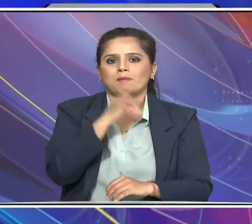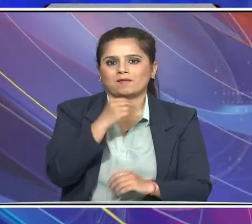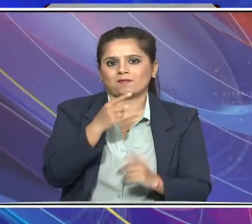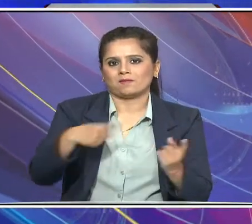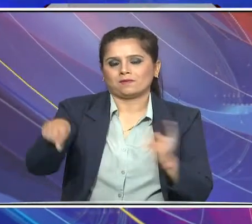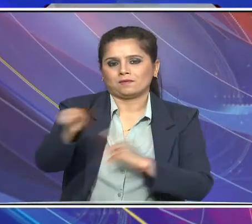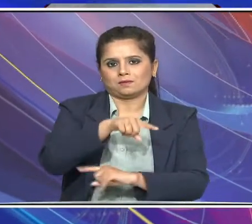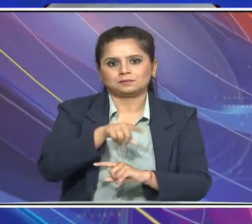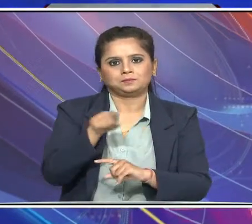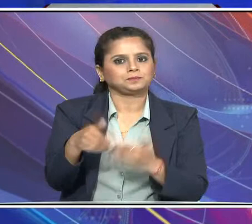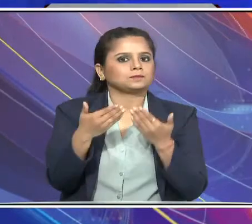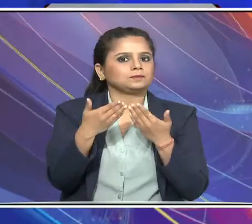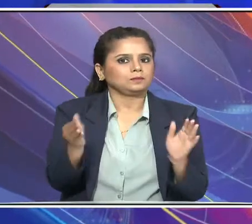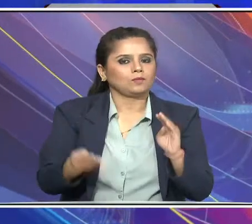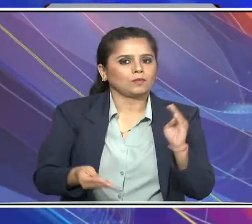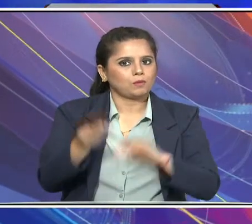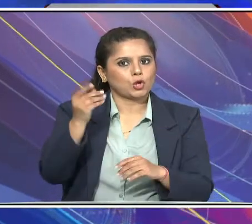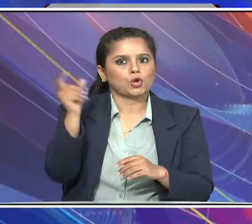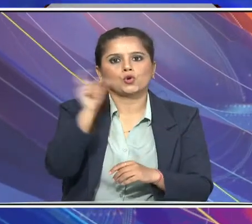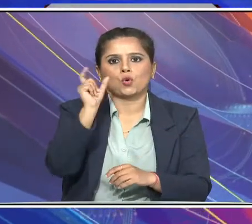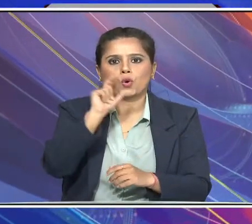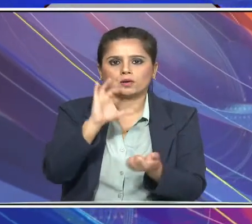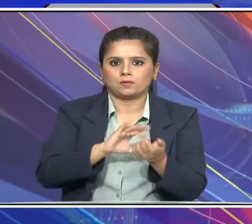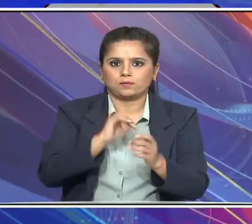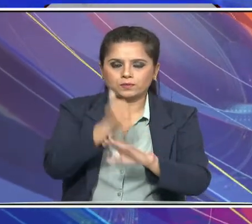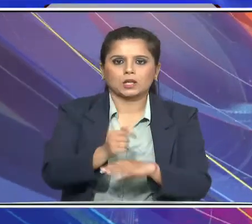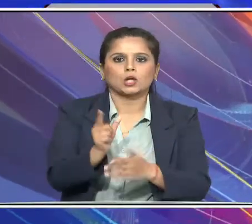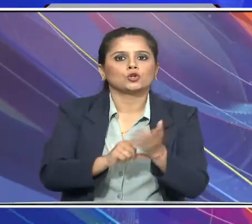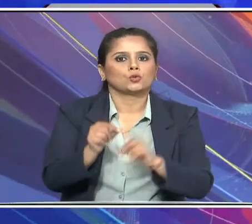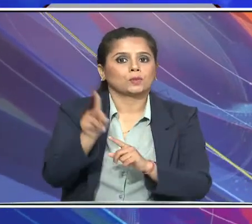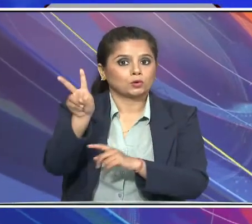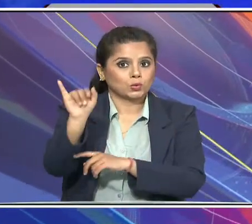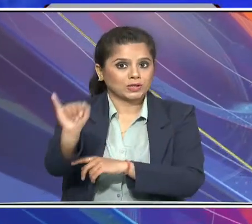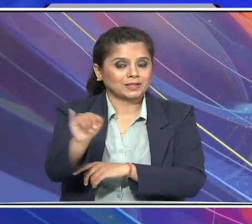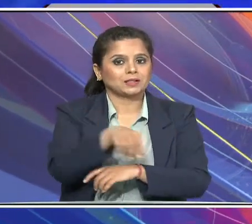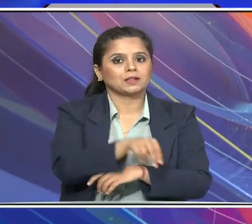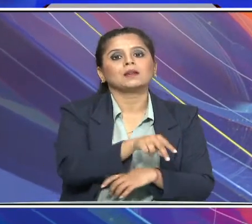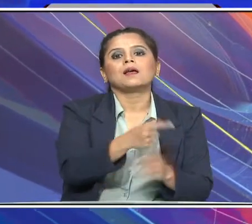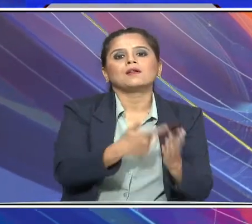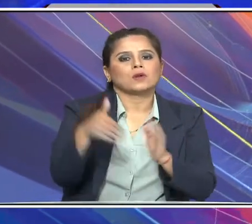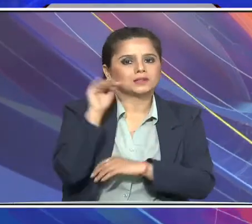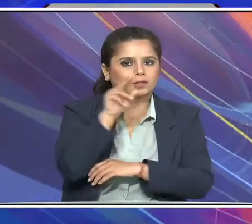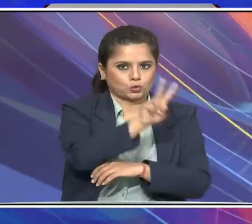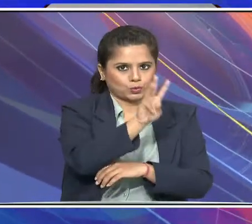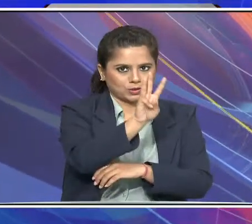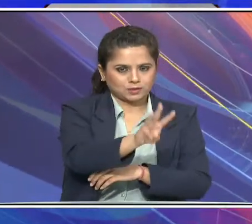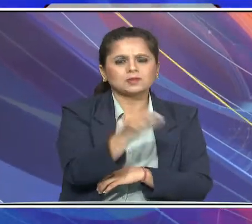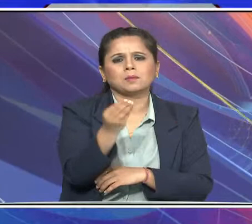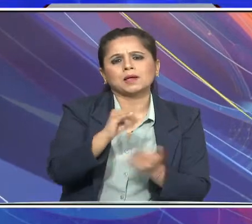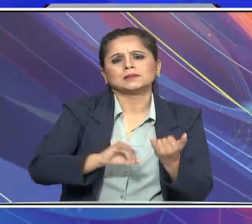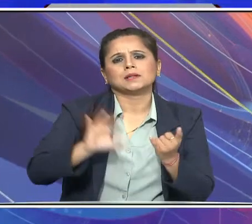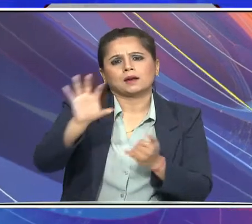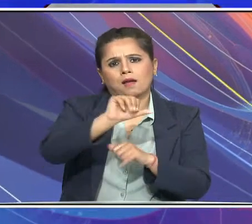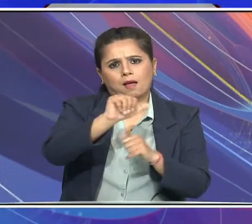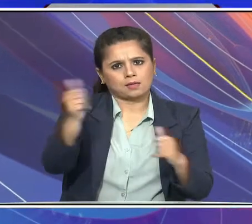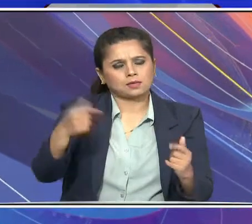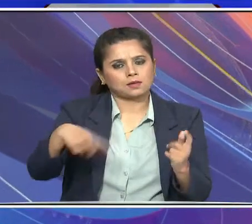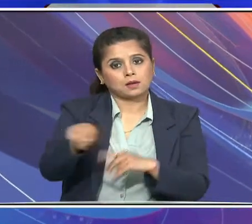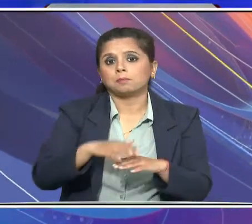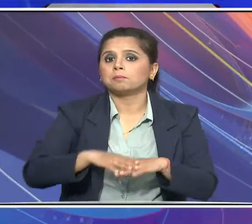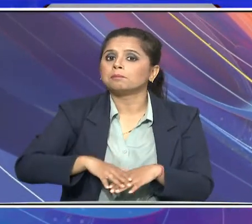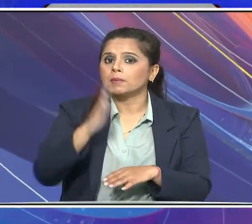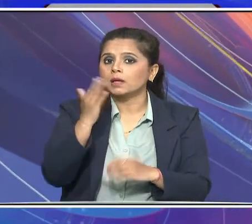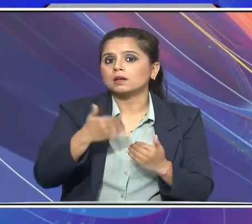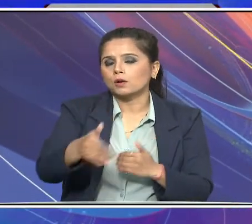वेयर दे हैव ओपन मनी सच मेडिकल कॉलेजेस लाइक यू पी 26 और 23 राजस्थान और सच डी स्टेटस दे बिल गेट तू लोट ऑफ